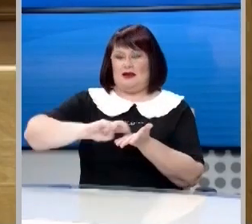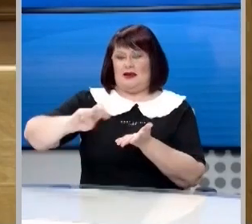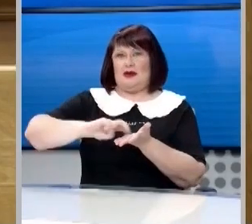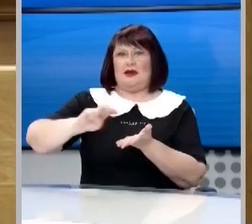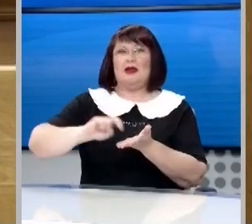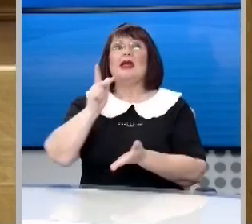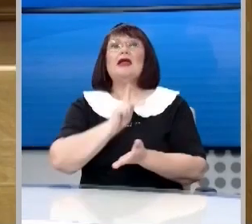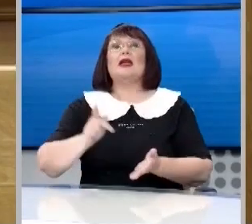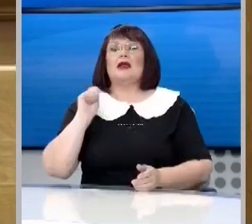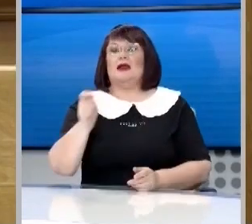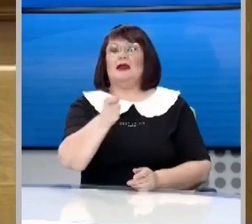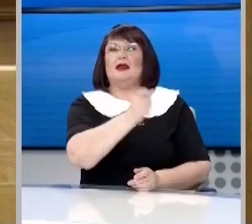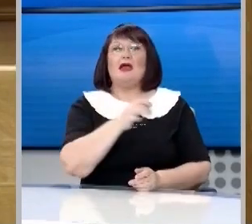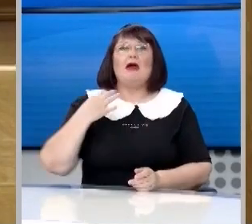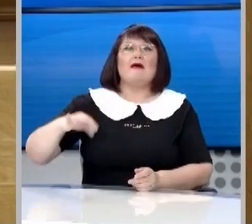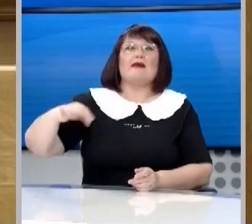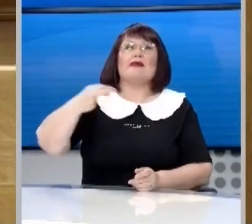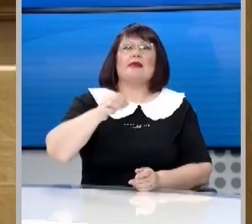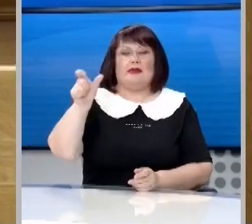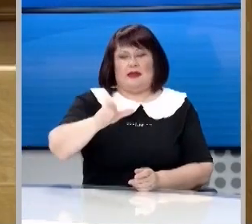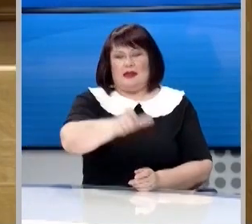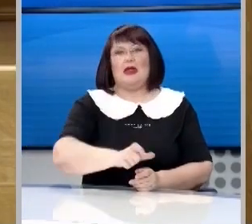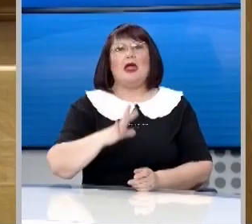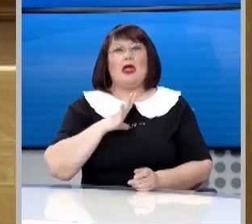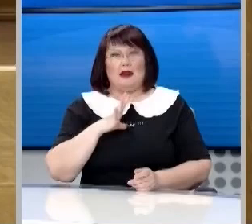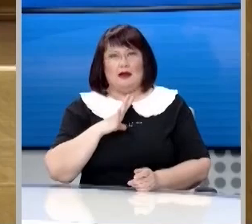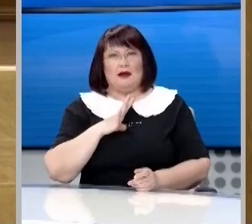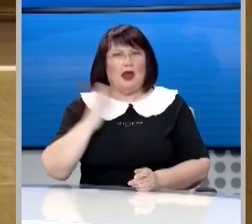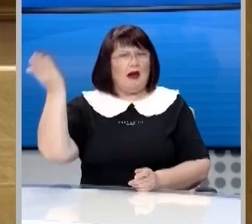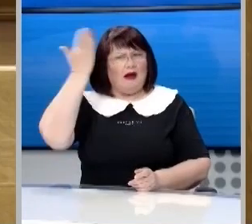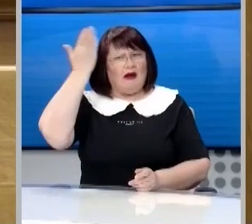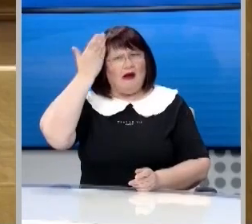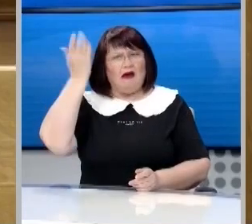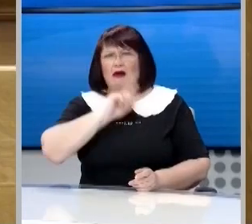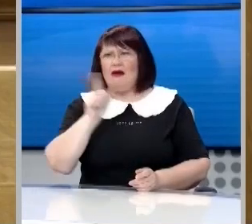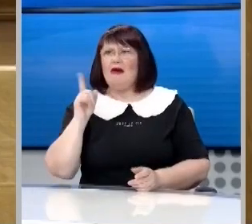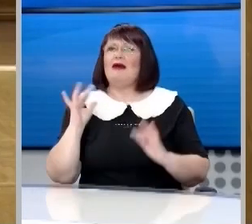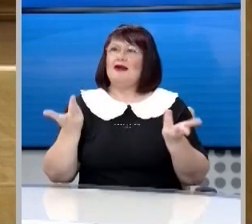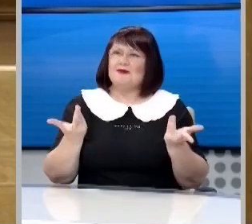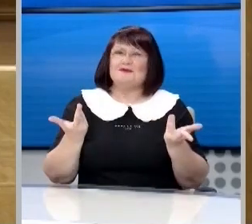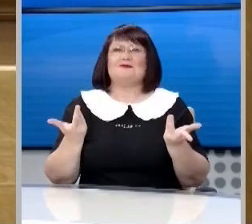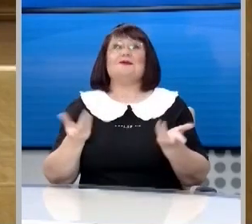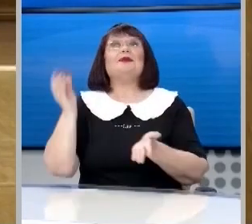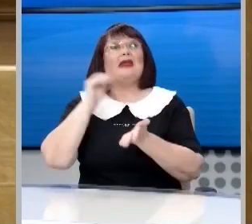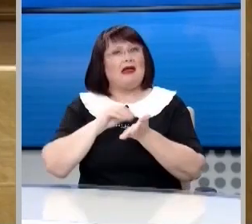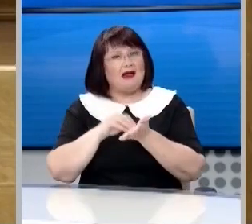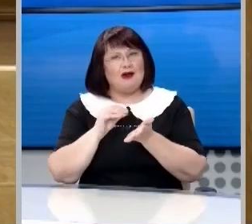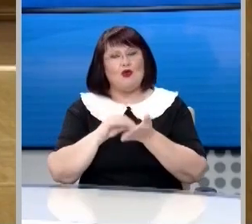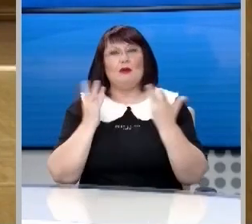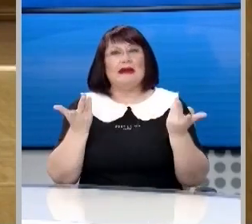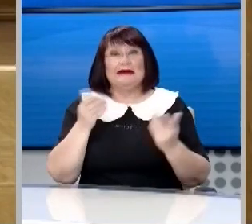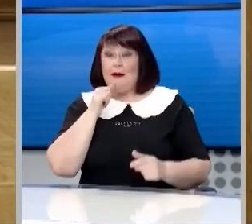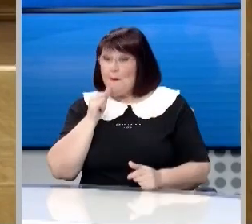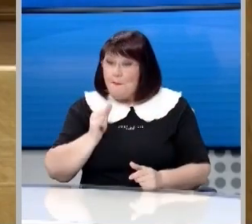την κοινωνία, προς τους πιο αδύναμους συμπολίτες μας, απέναντι στην ακρίβεια. Για να κρατήσουν επίσης